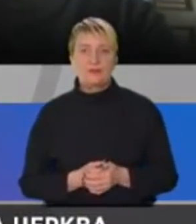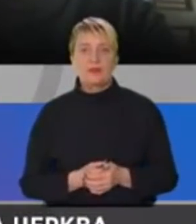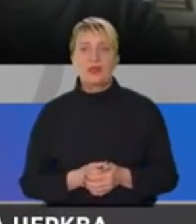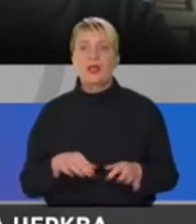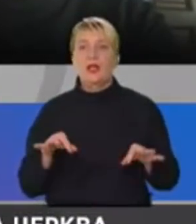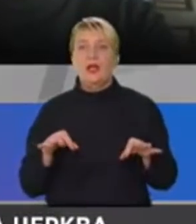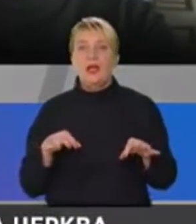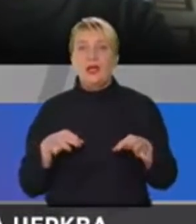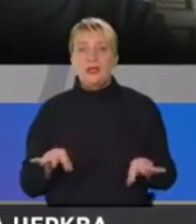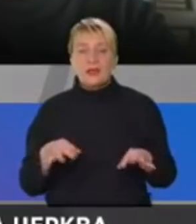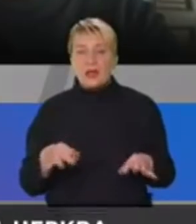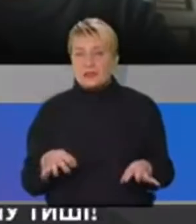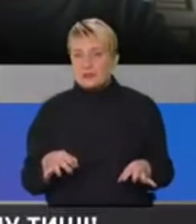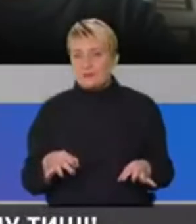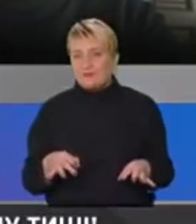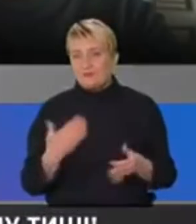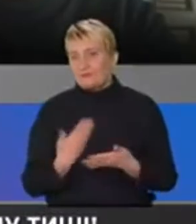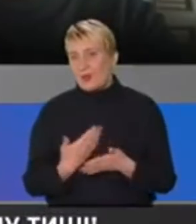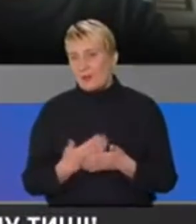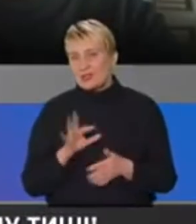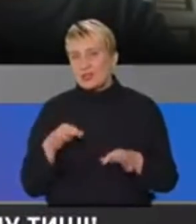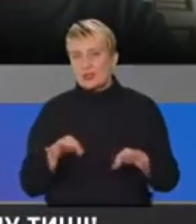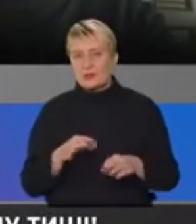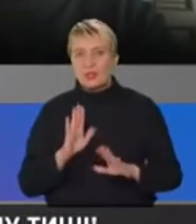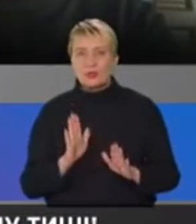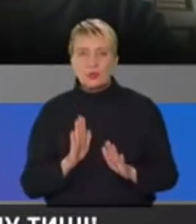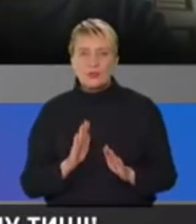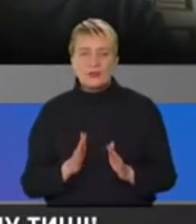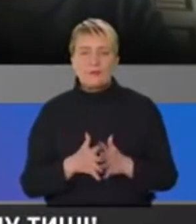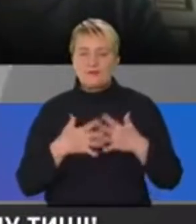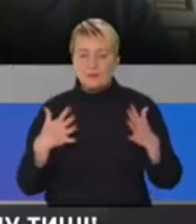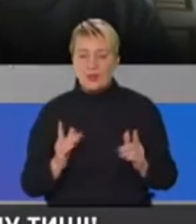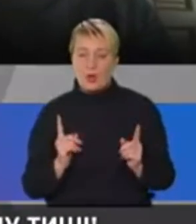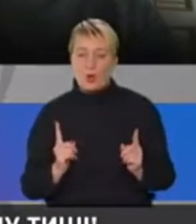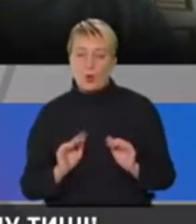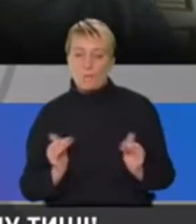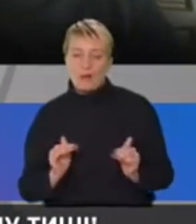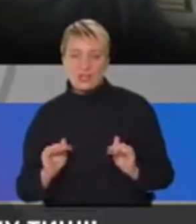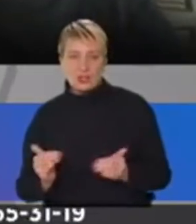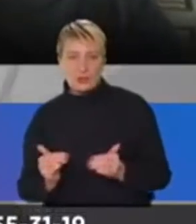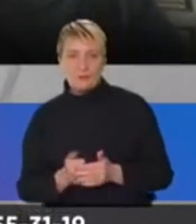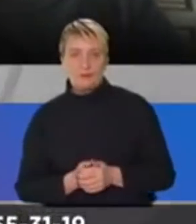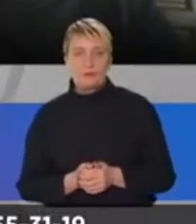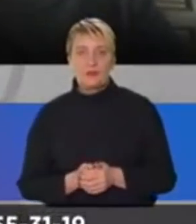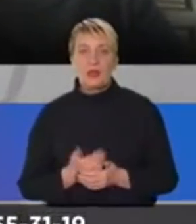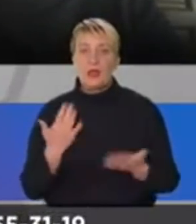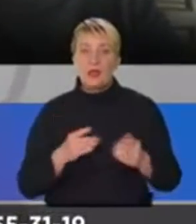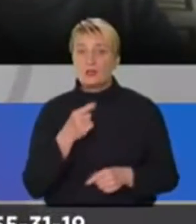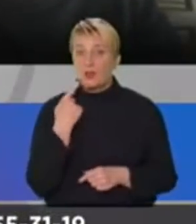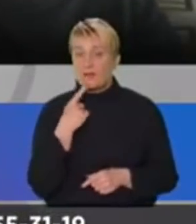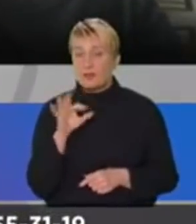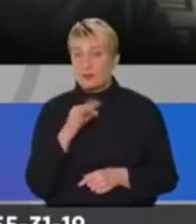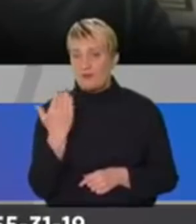транспорт ну, майже не працює, скажімо так. Транспорт працює з дуже величезними обмеженнями. Якщо говорити в цьому плані про